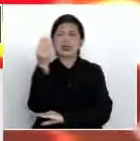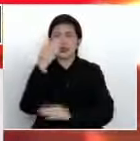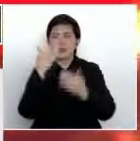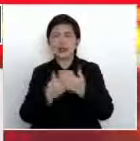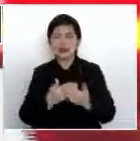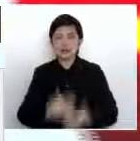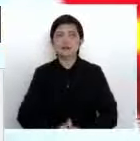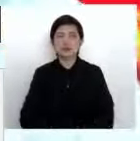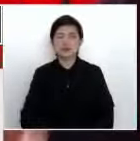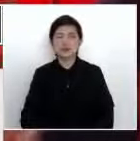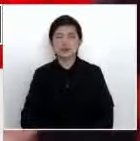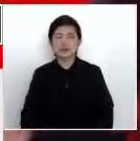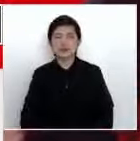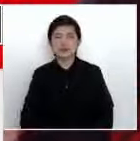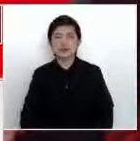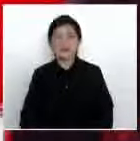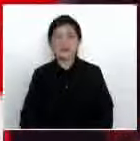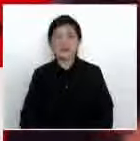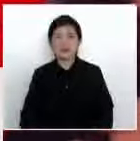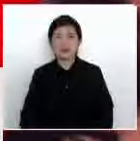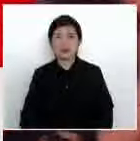kasih baik terima